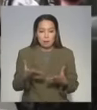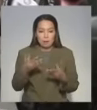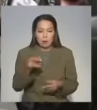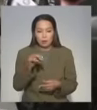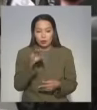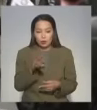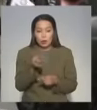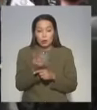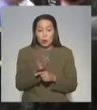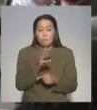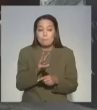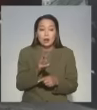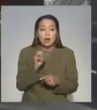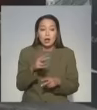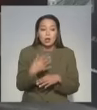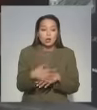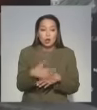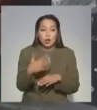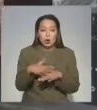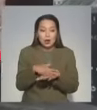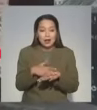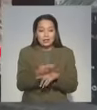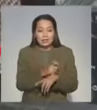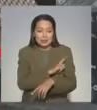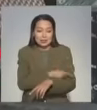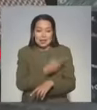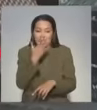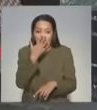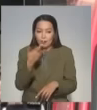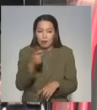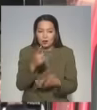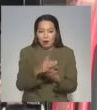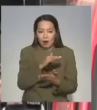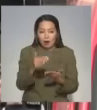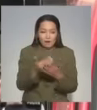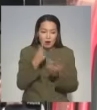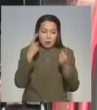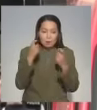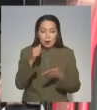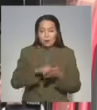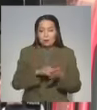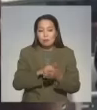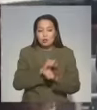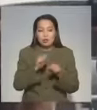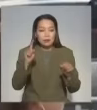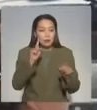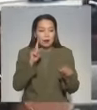очевидцев, за несколько минут до ЧП на улице стоял резкий запах газа. Однако официальных заявлений о причинах взрыва пока нет.